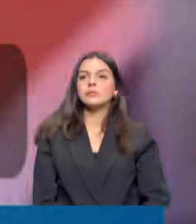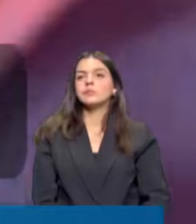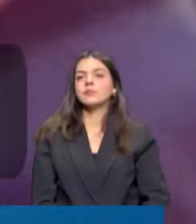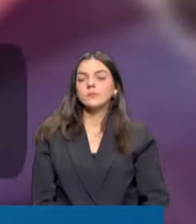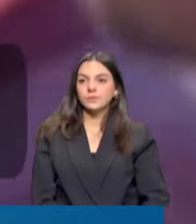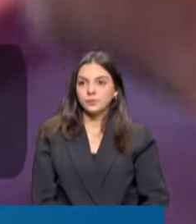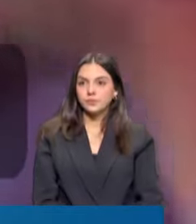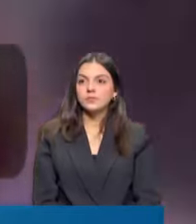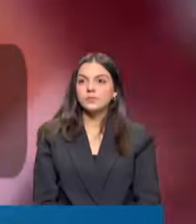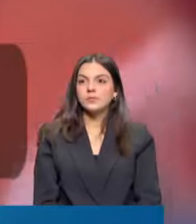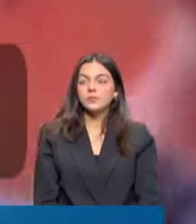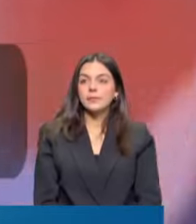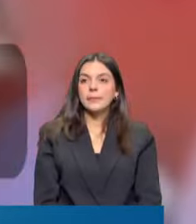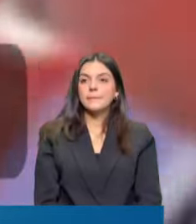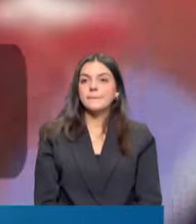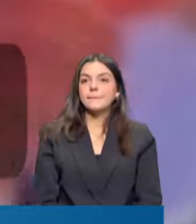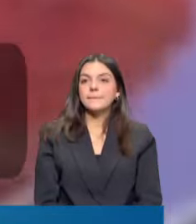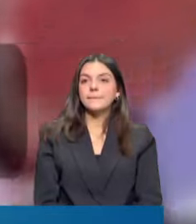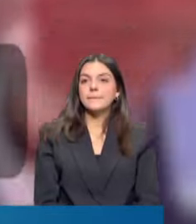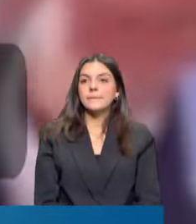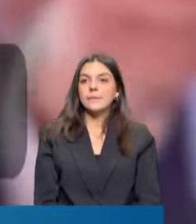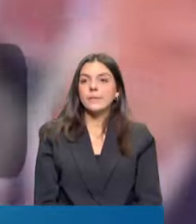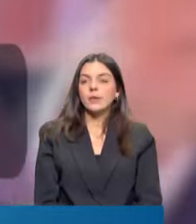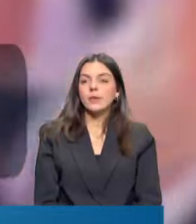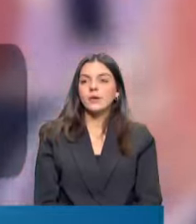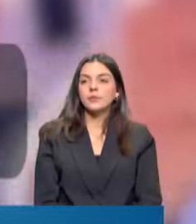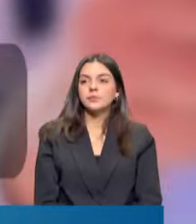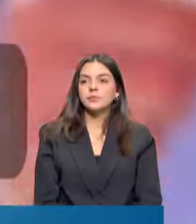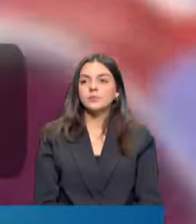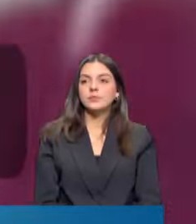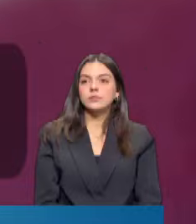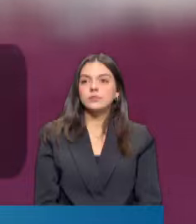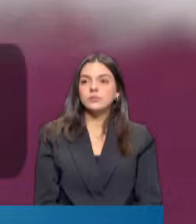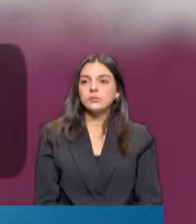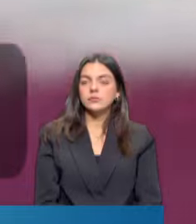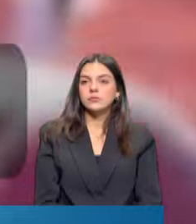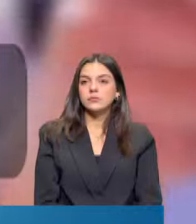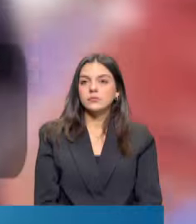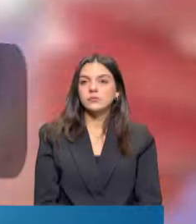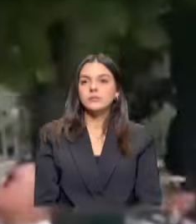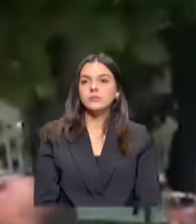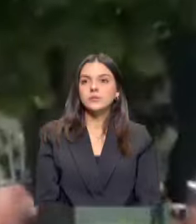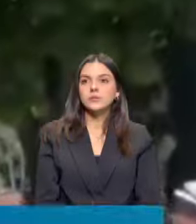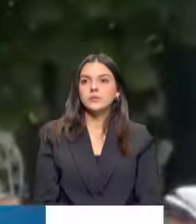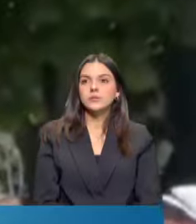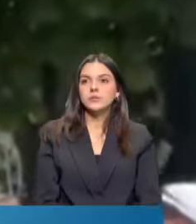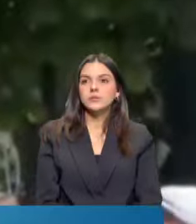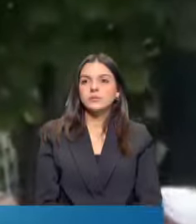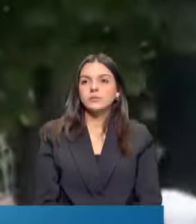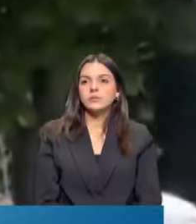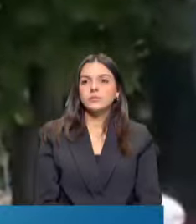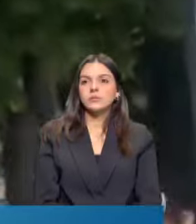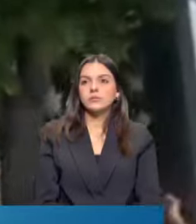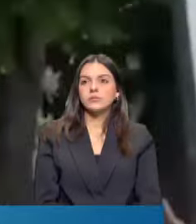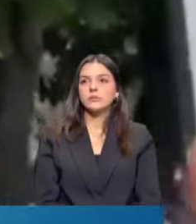asılıyor? Sayın Valim bu pankart bu ne? Zafer Bayramı'nda. Bu yakışır mı? Bu nedir? Bu bize yakışır mı Sayın Valim? Aferin gençler,